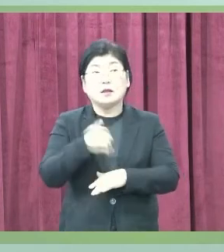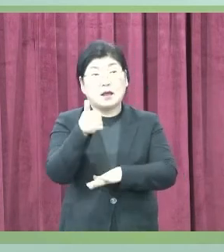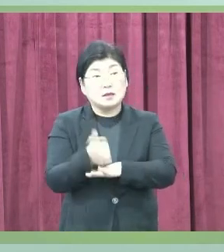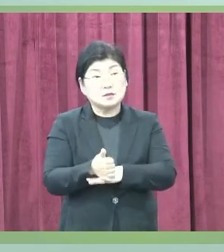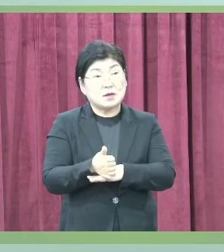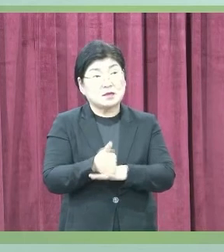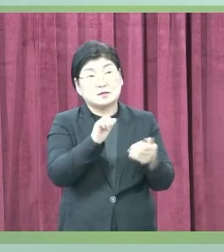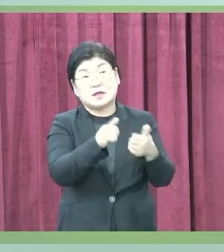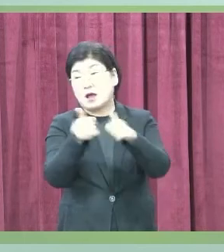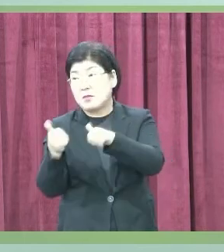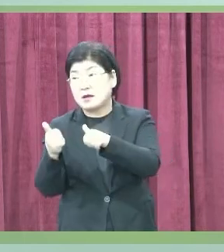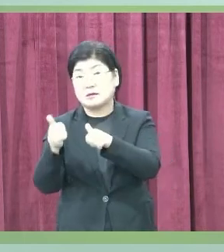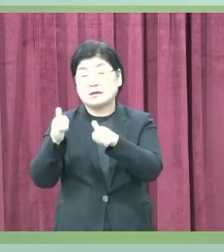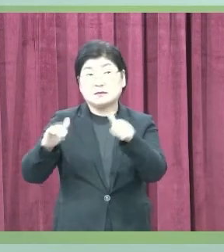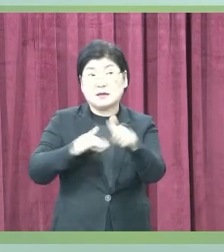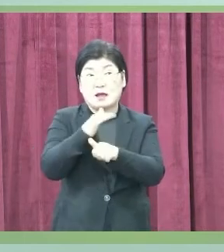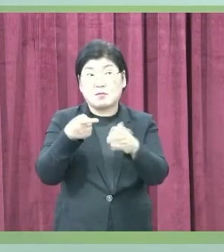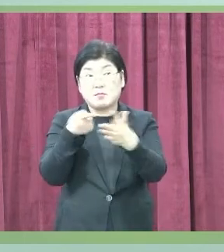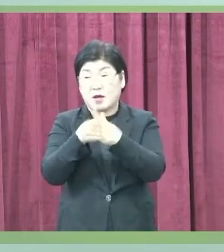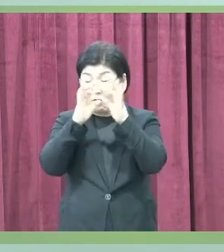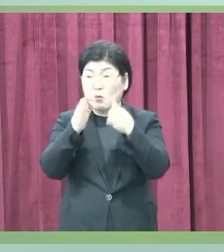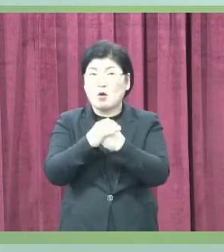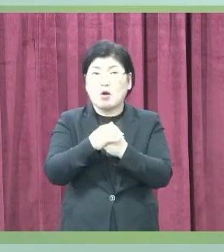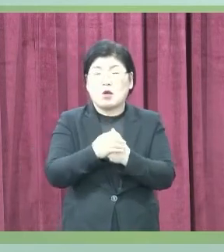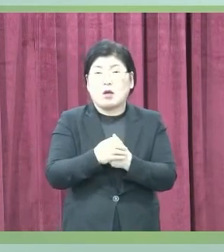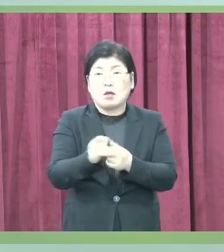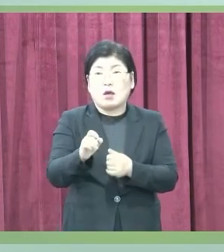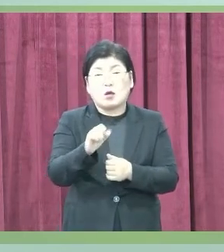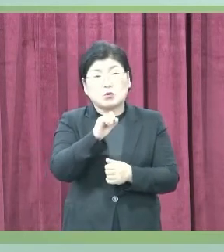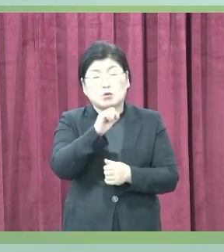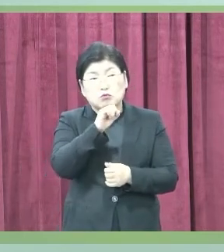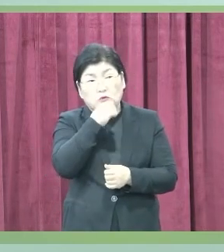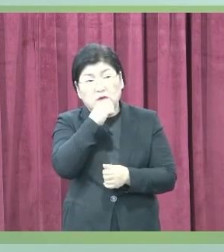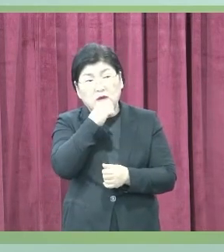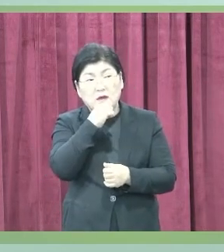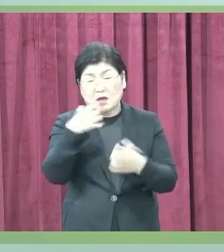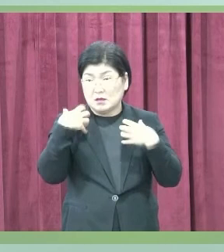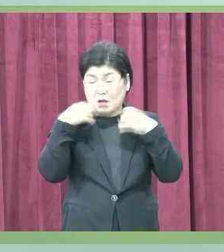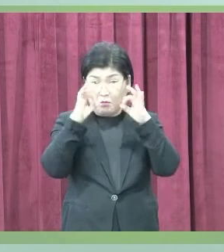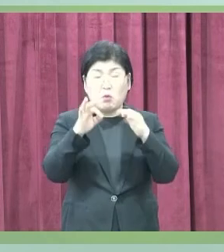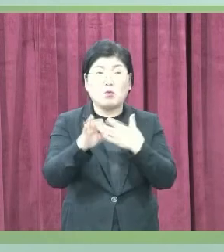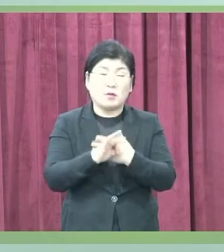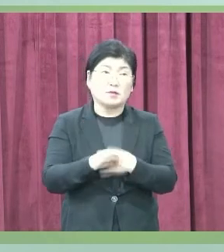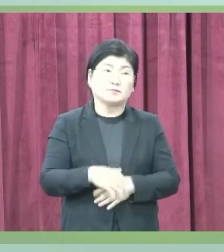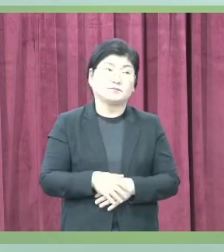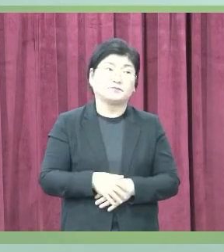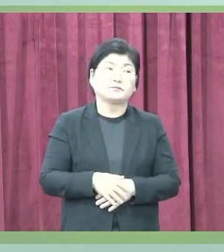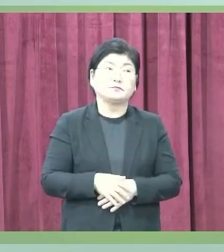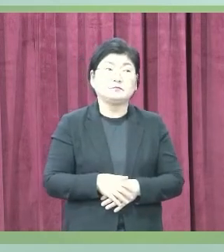사망인데요. 사망이 이제 사망 통계청에서 받았는데, 우리 아실 거예요.